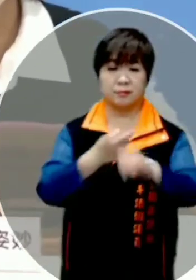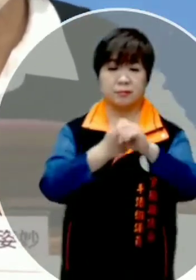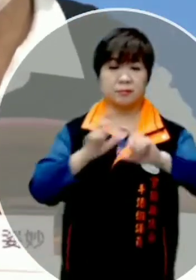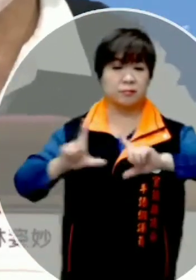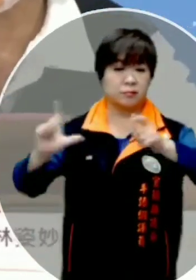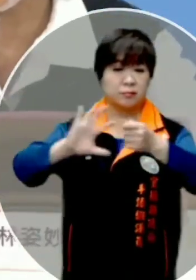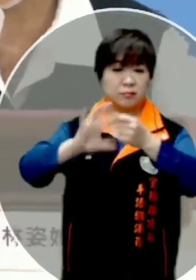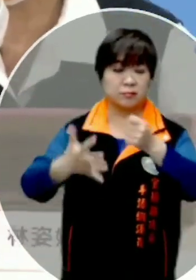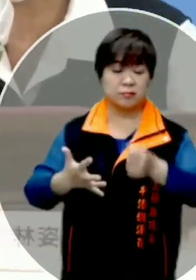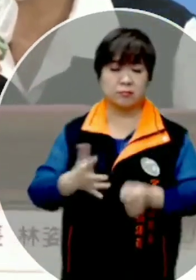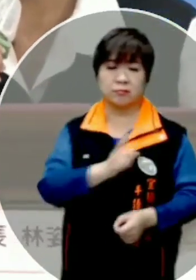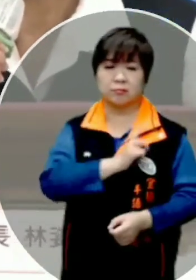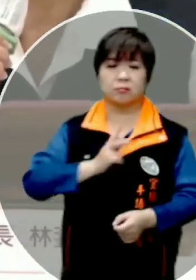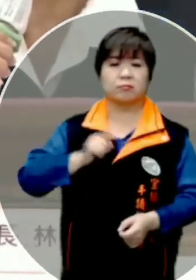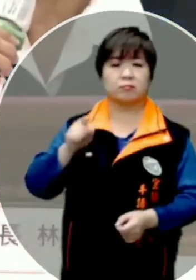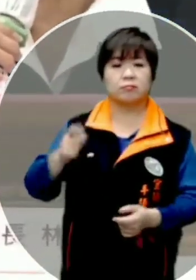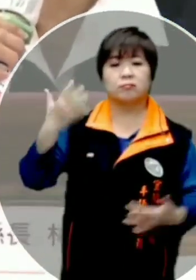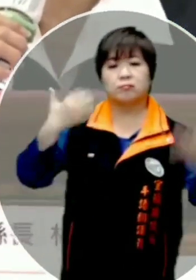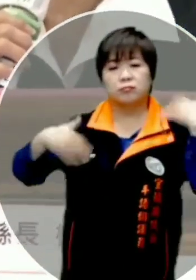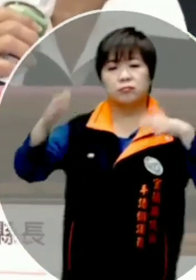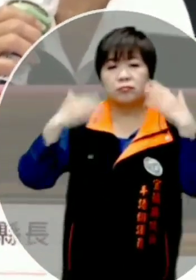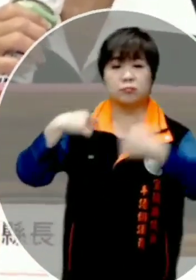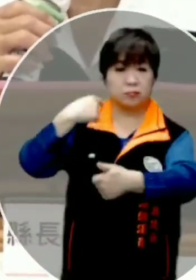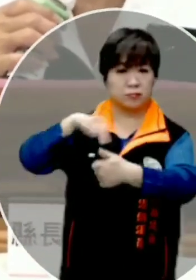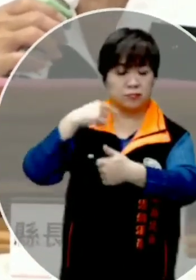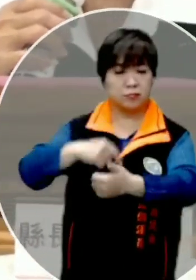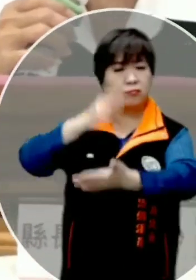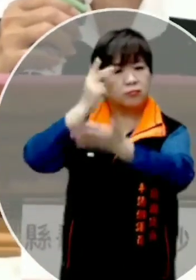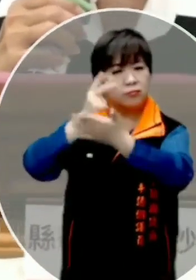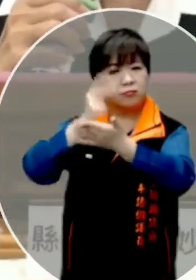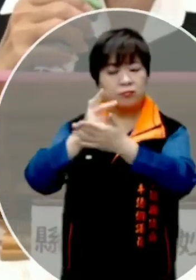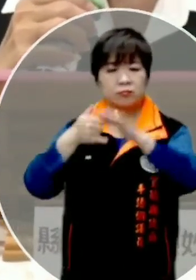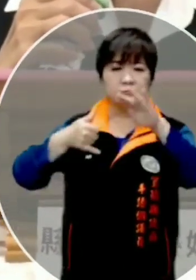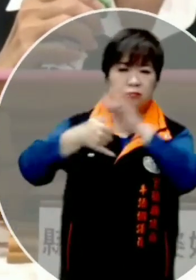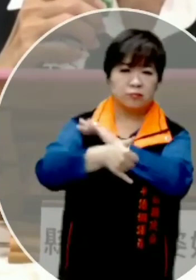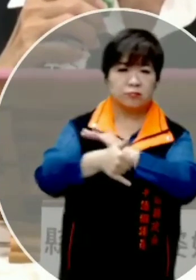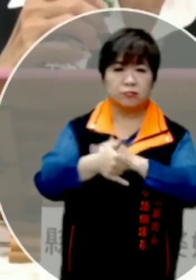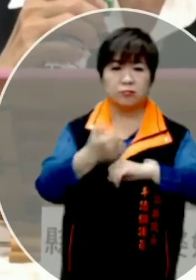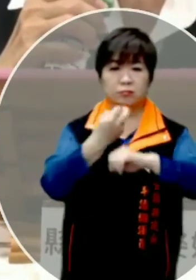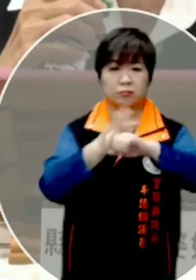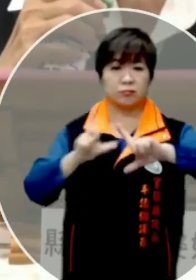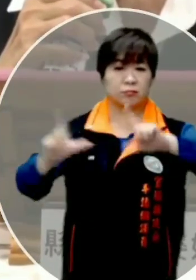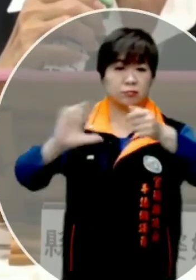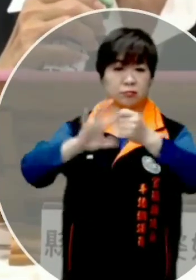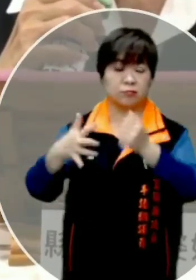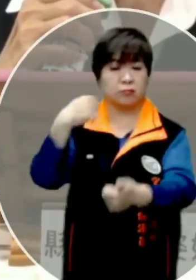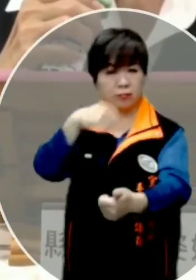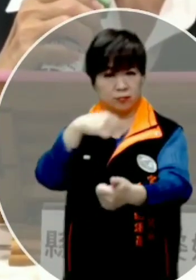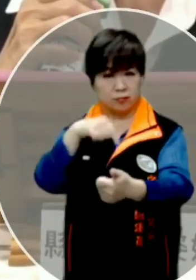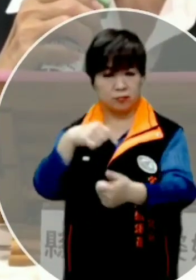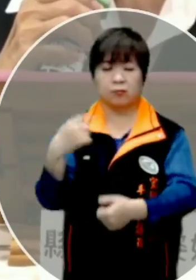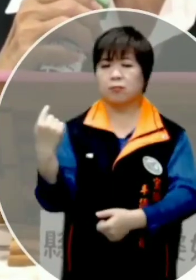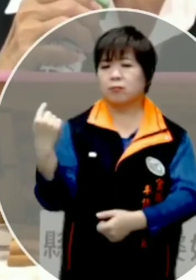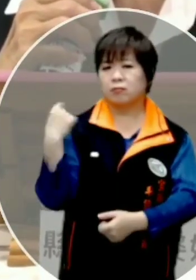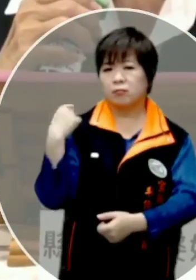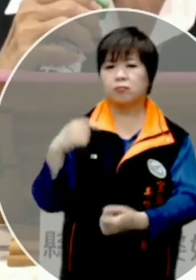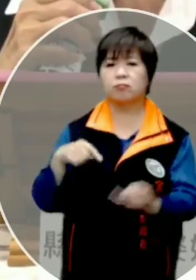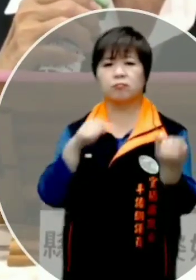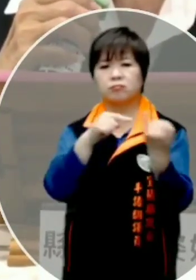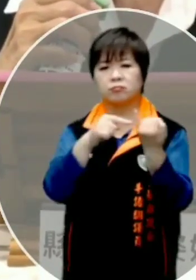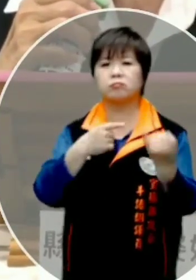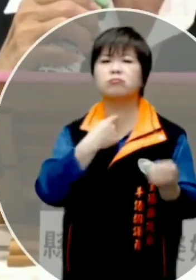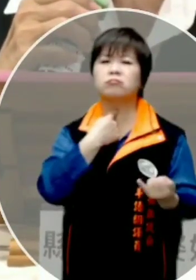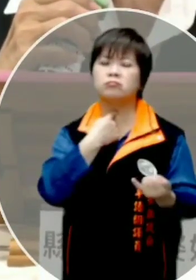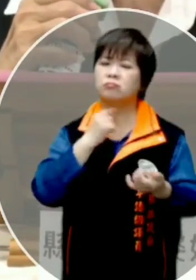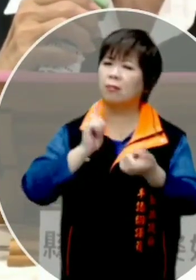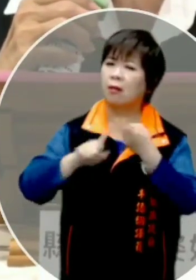的兼任舞蹈老师，每个星期都会到罗东国中来教课。她昨天出现喉咙等症